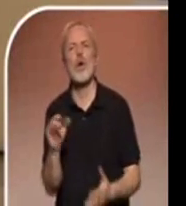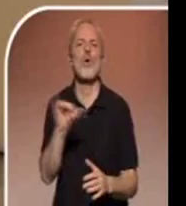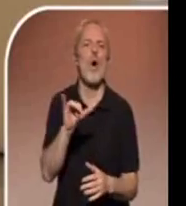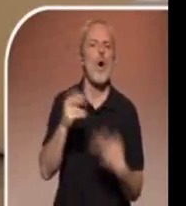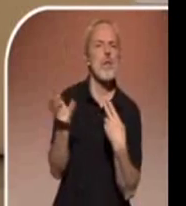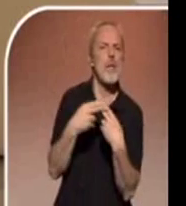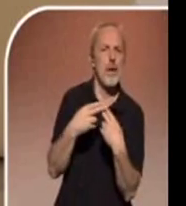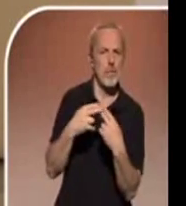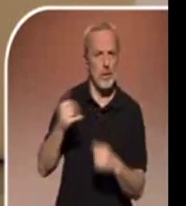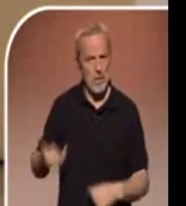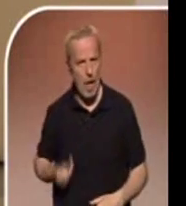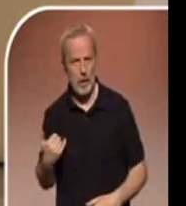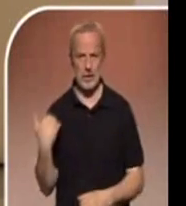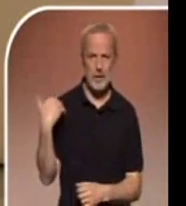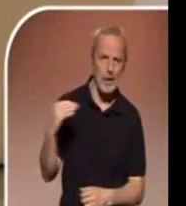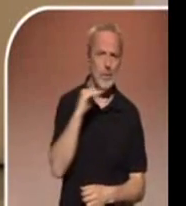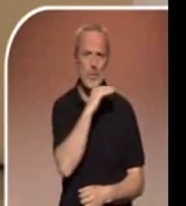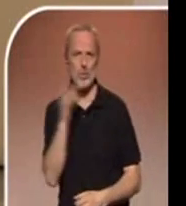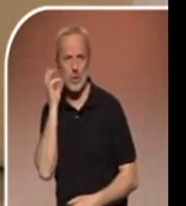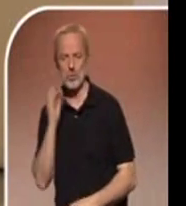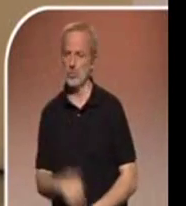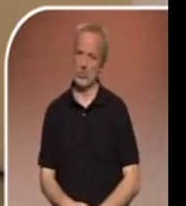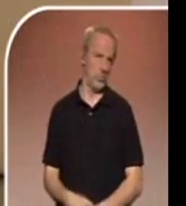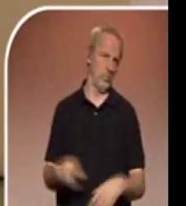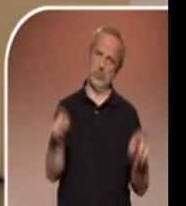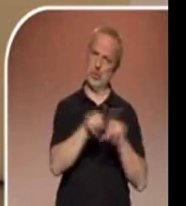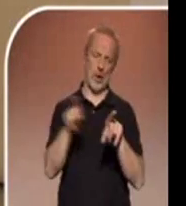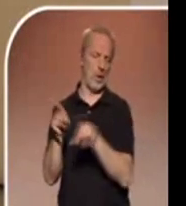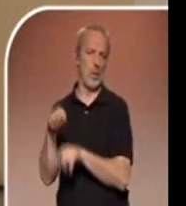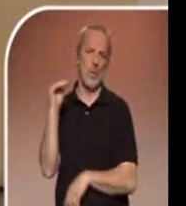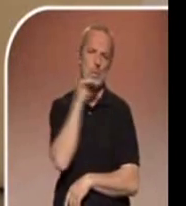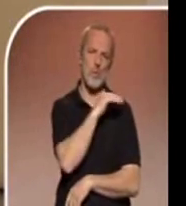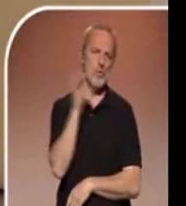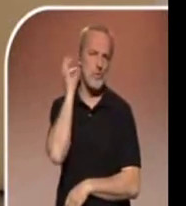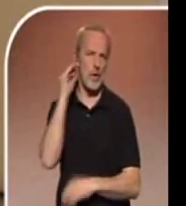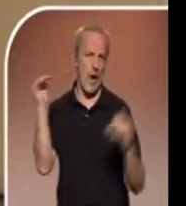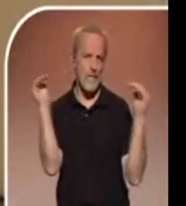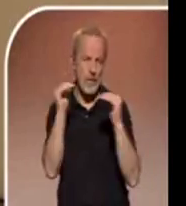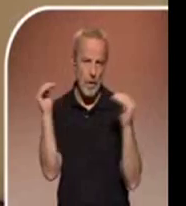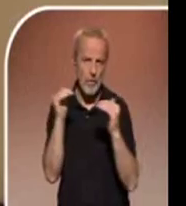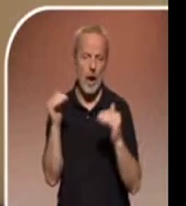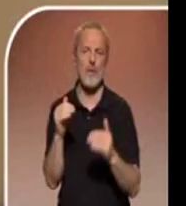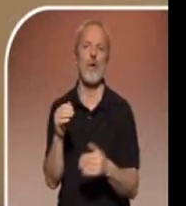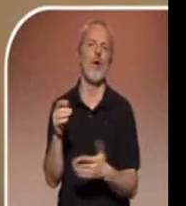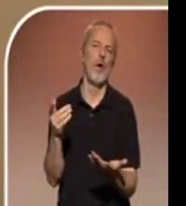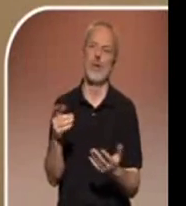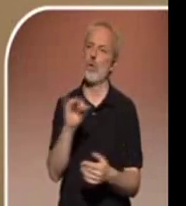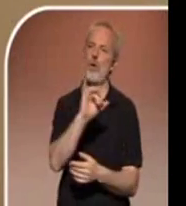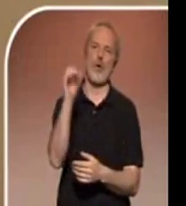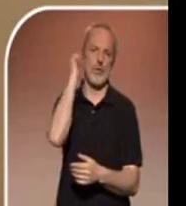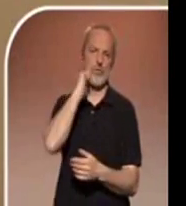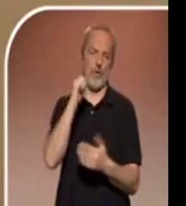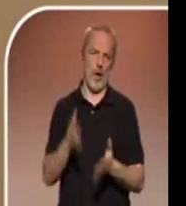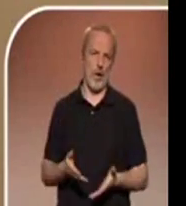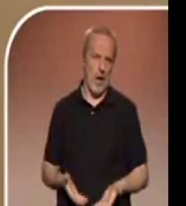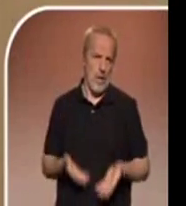Tak postihuje to rovnoměrně muže i ženy a s tou vrozenou vlohou se rodíme, ale